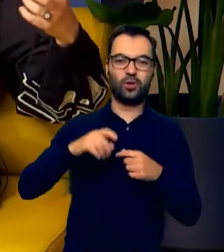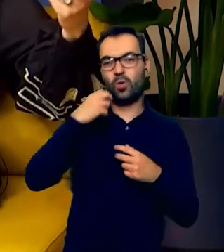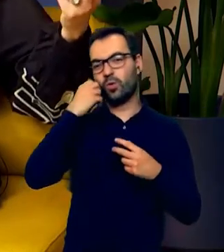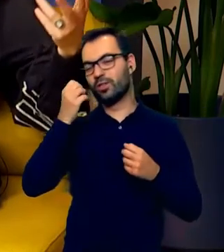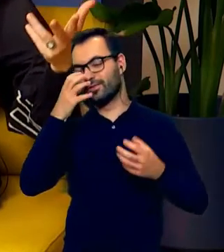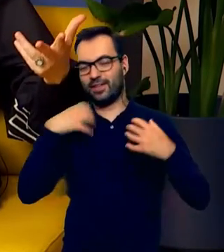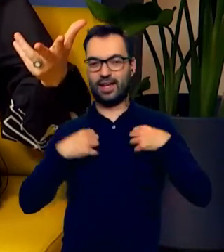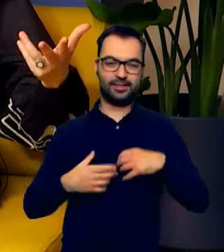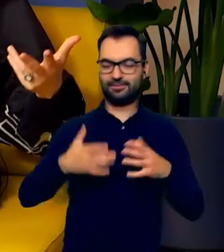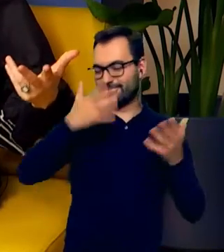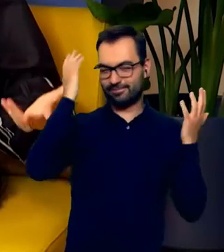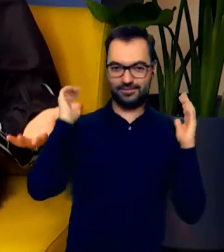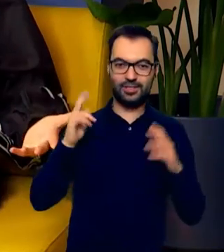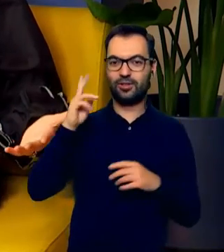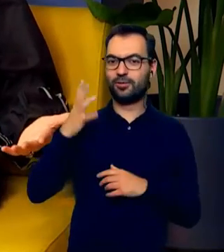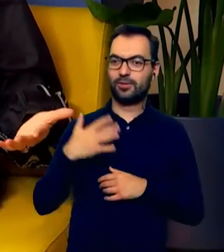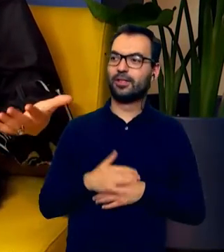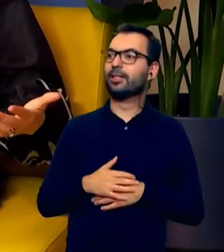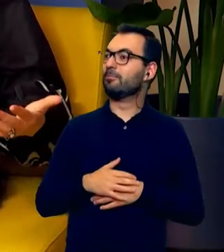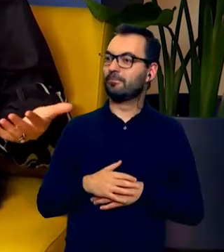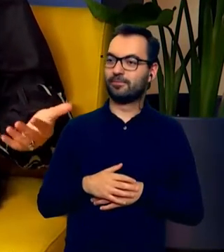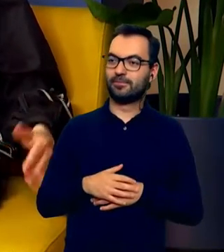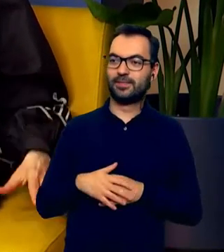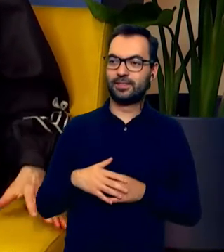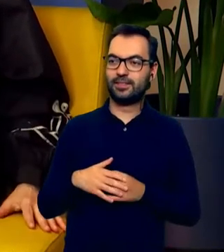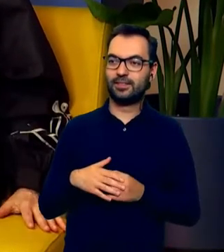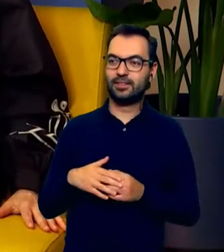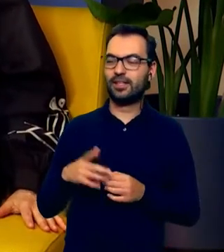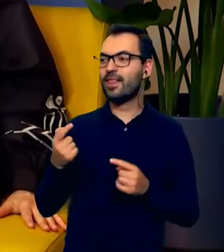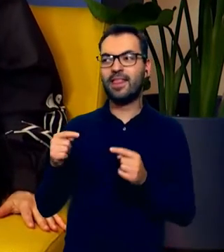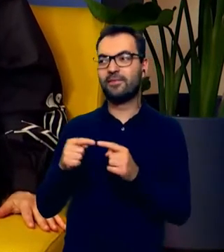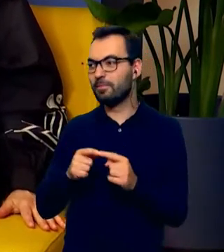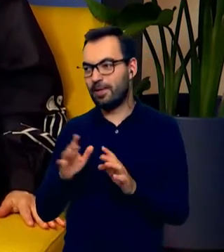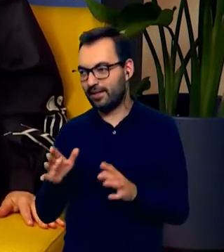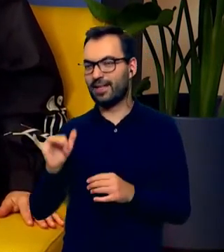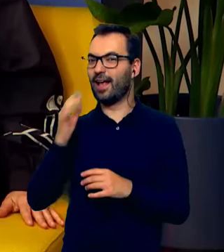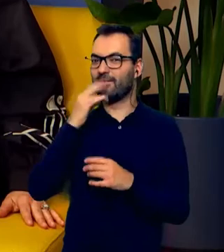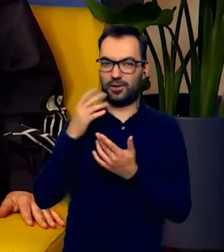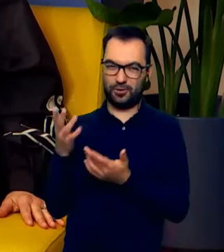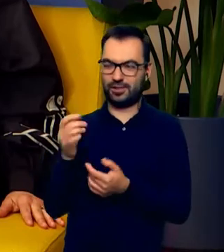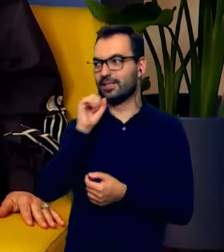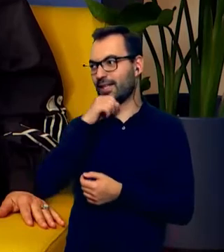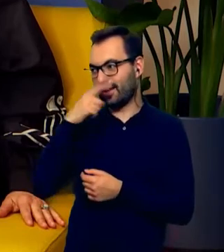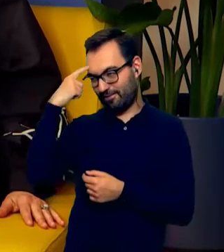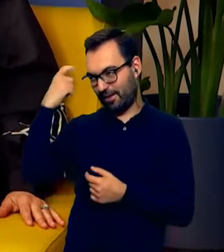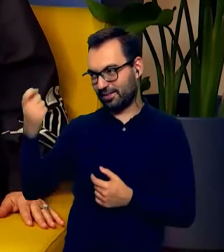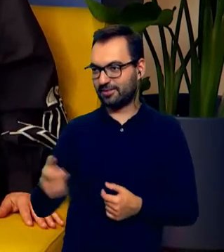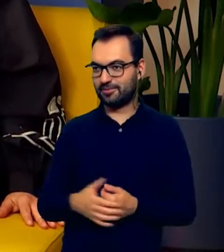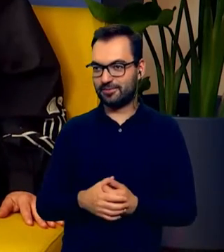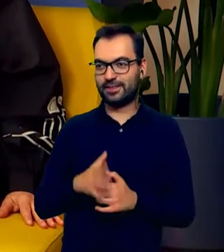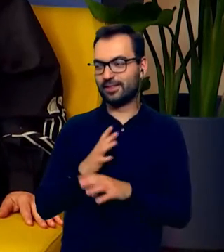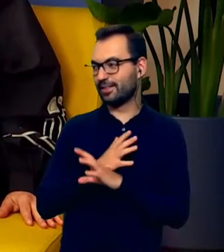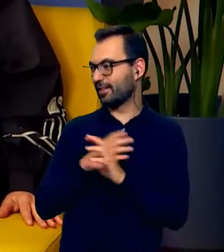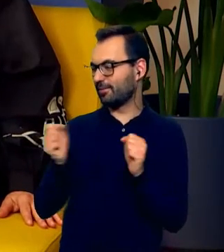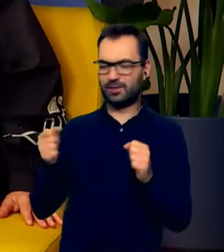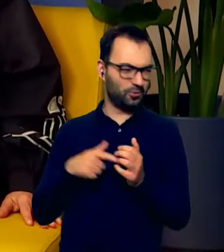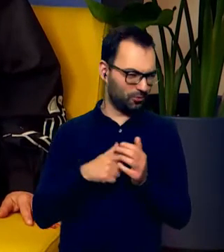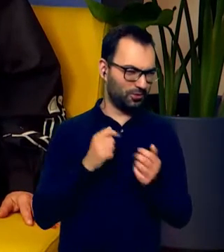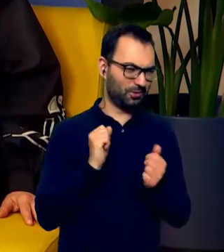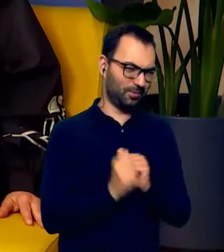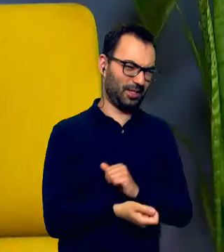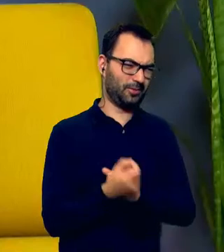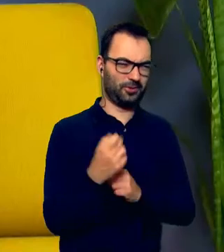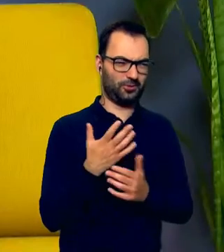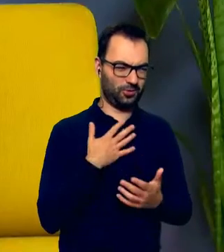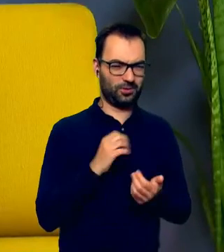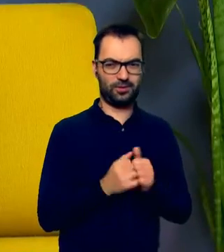róże, w kwiaty, w czymś i ktoś mówi w czymś i mówi się jej, to nie wypada, jak ona wygląda, stara wariatka. Koszmar. To chyba trochę się zmieniło, czy nie?